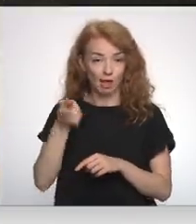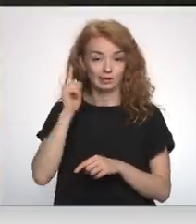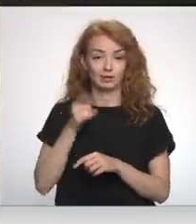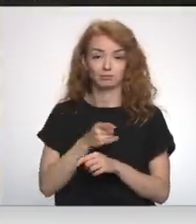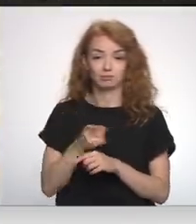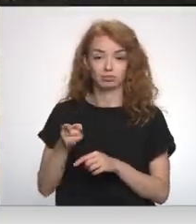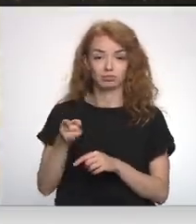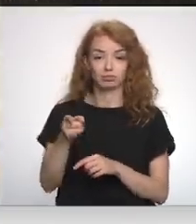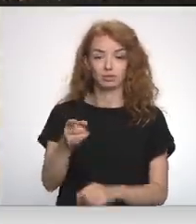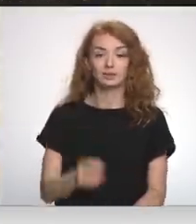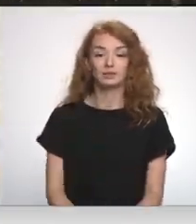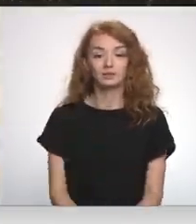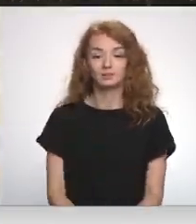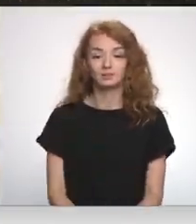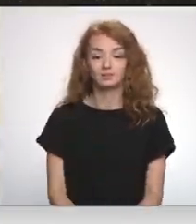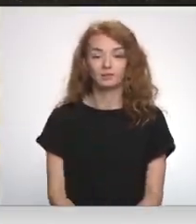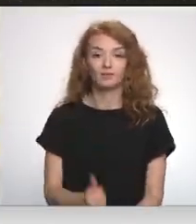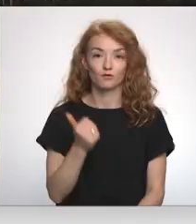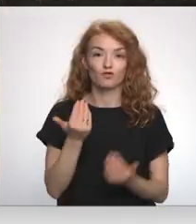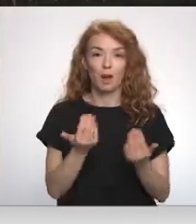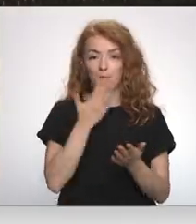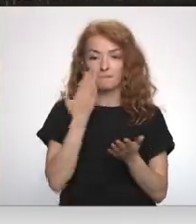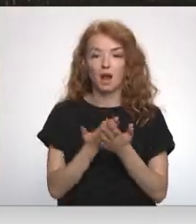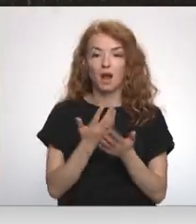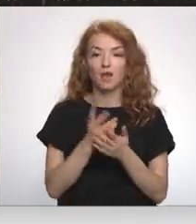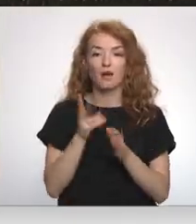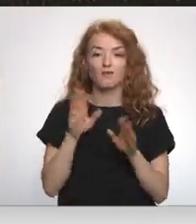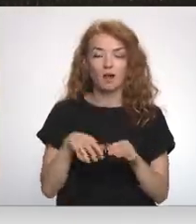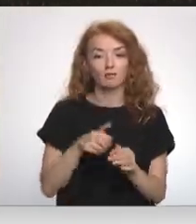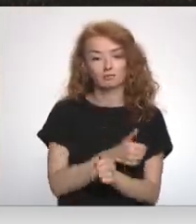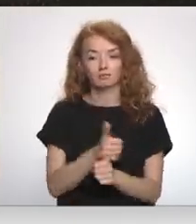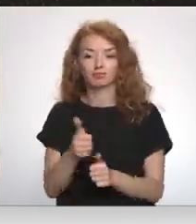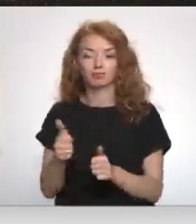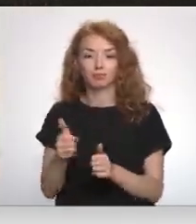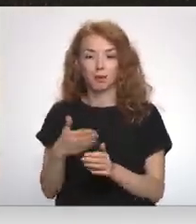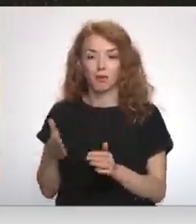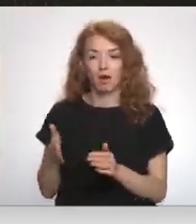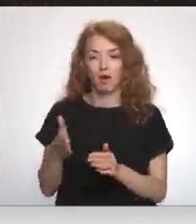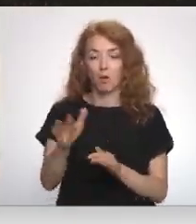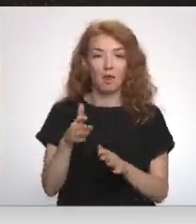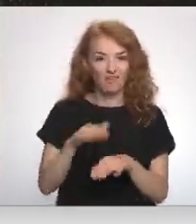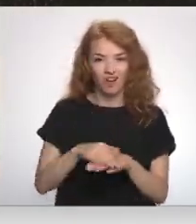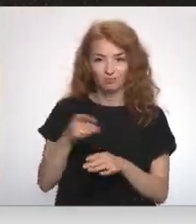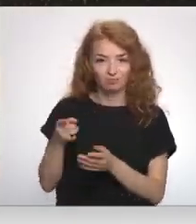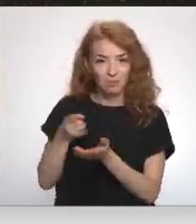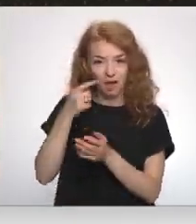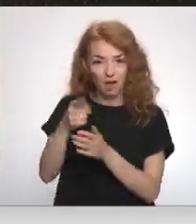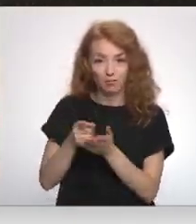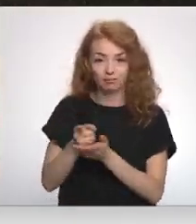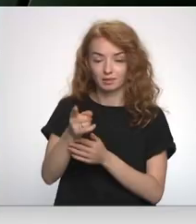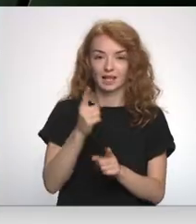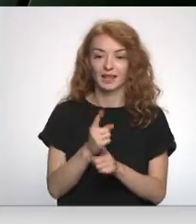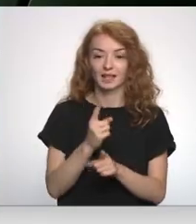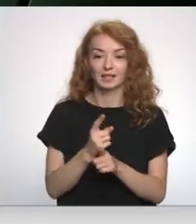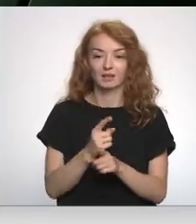braukt. Viņš ar mums demonstratīvi laikam parāda, ka tas ir risinājums, kā braukt pa šo šosei, bet tā nedrīkst darīt. Ik pa brīdim kāds mūs